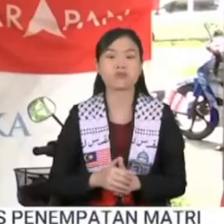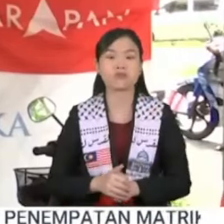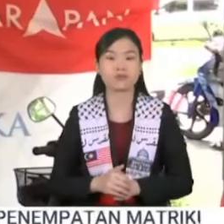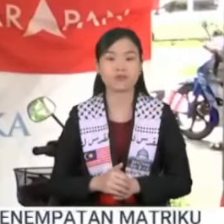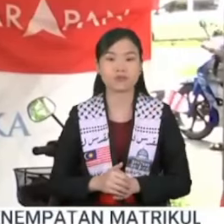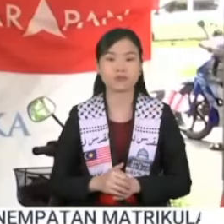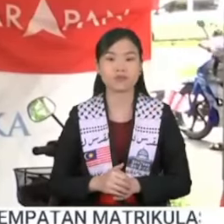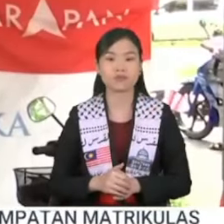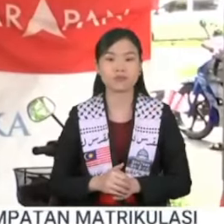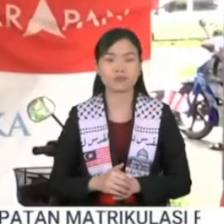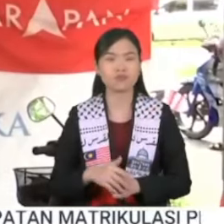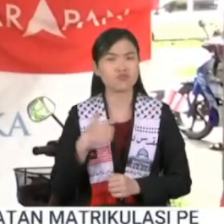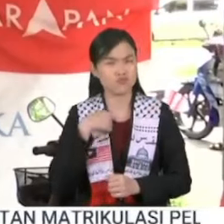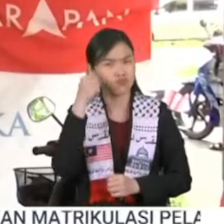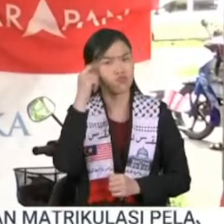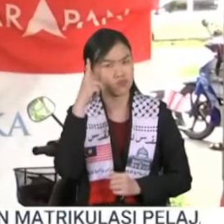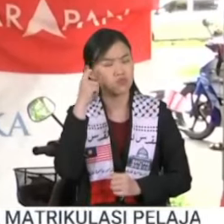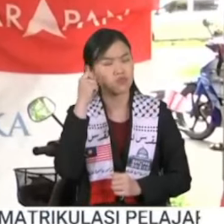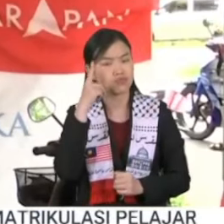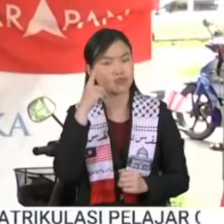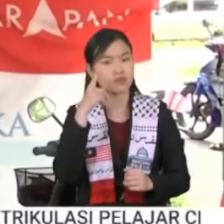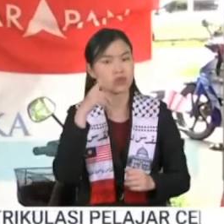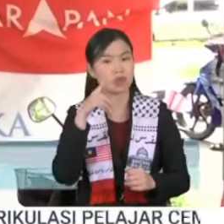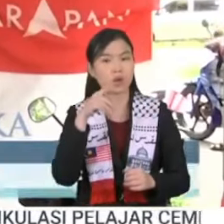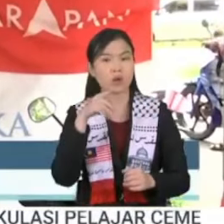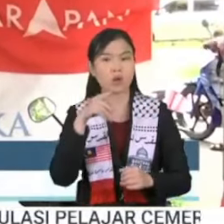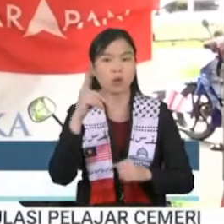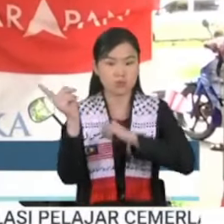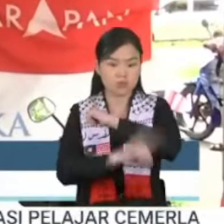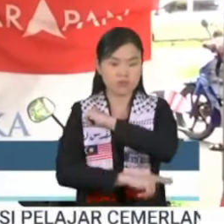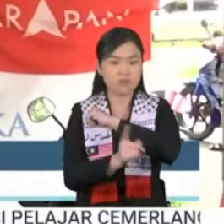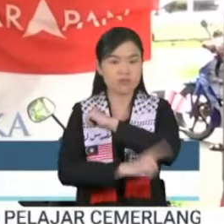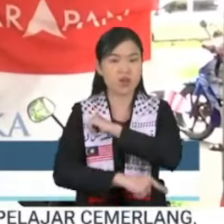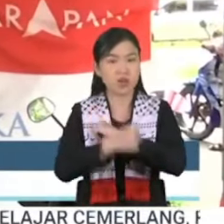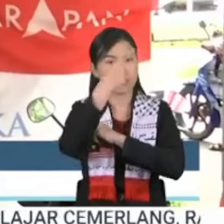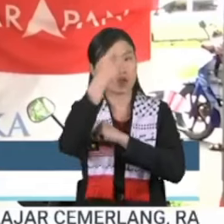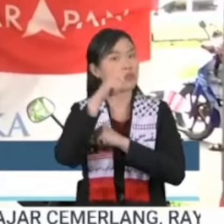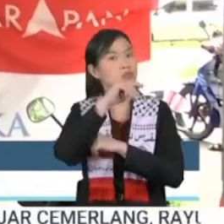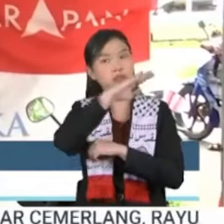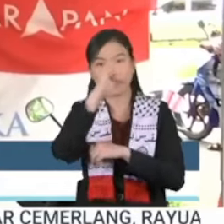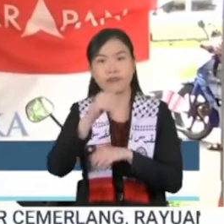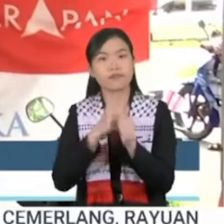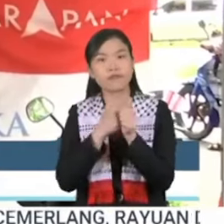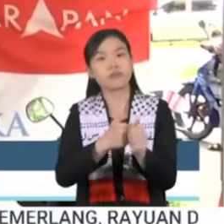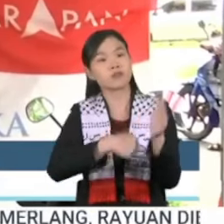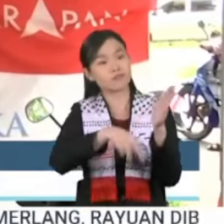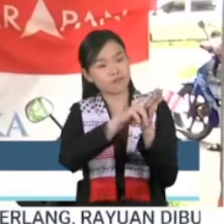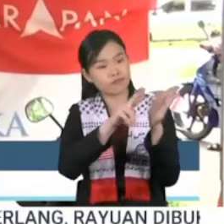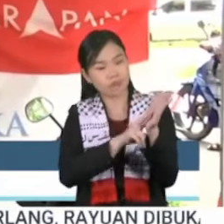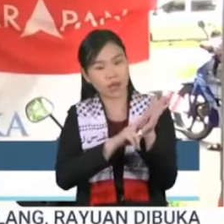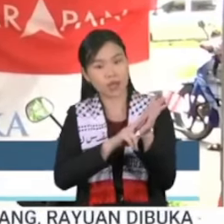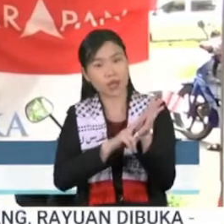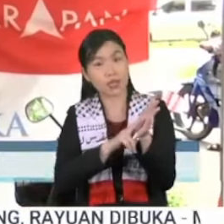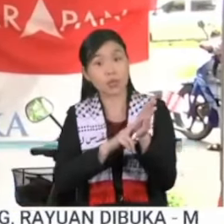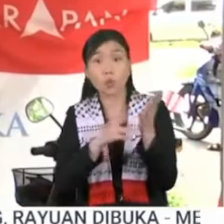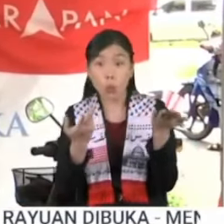Saya faham saman itu dikeluarkan atas mereka tidak mengikut garis panduan yang telah ditetapkan, iaitu ladang